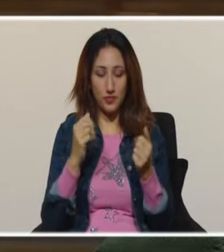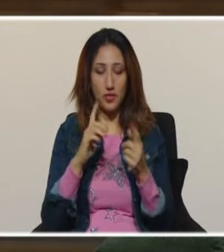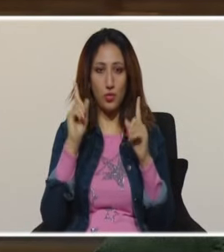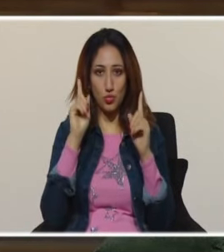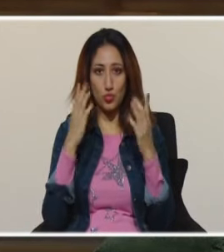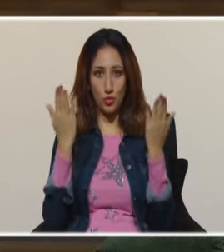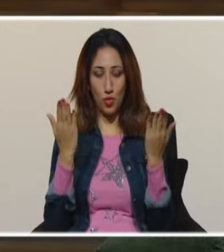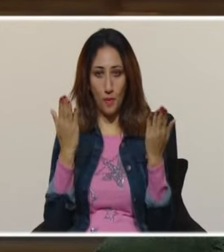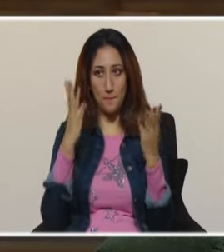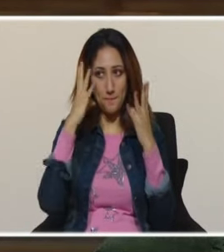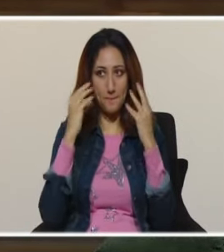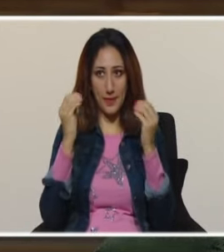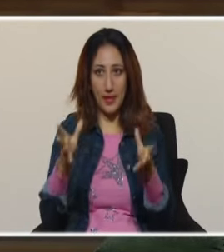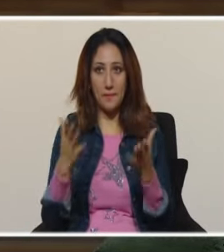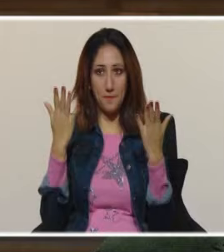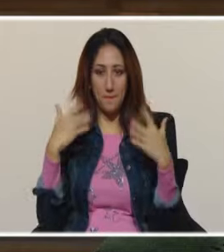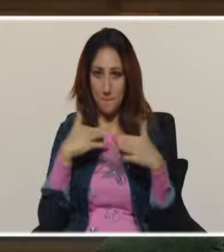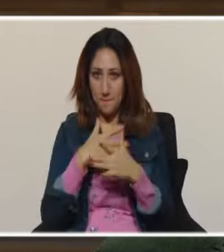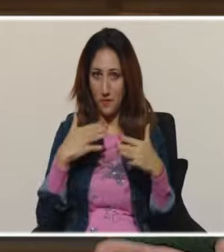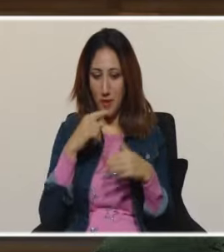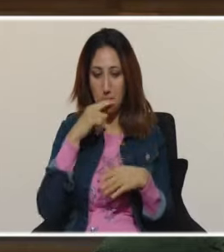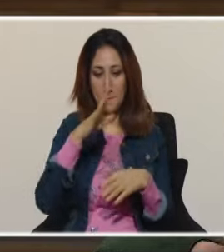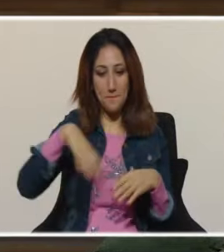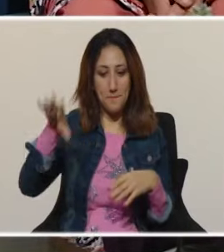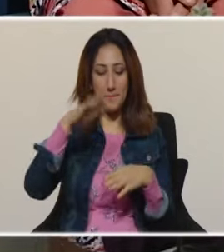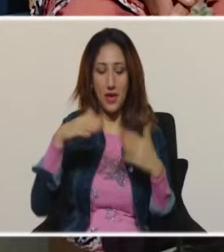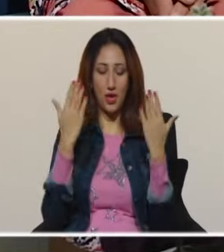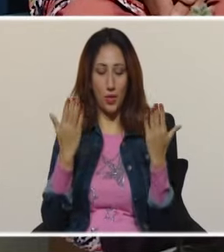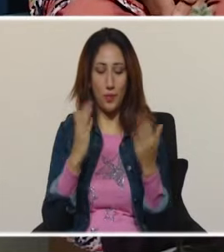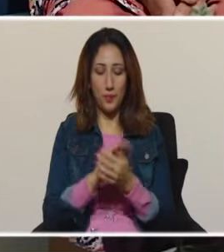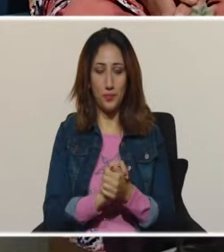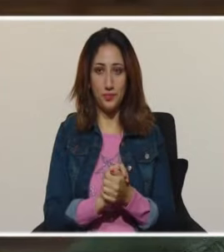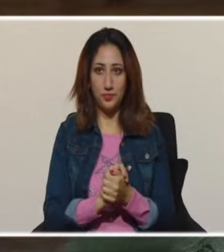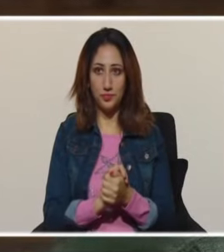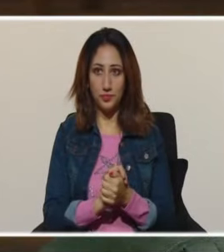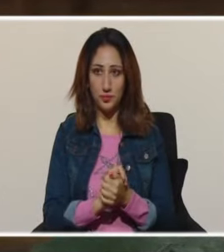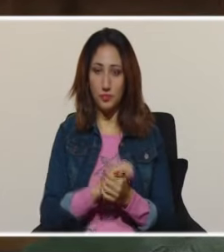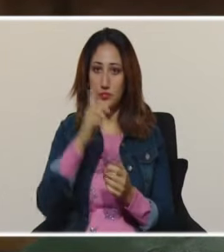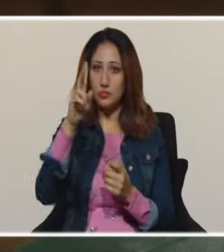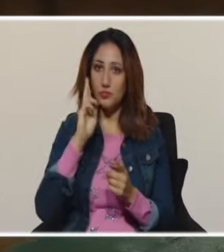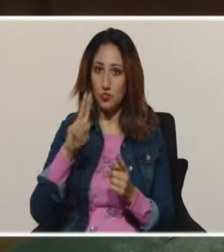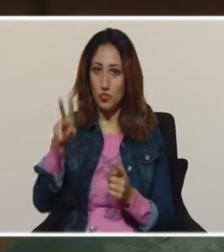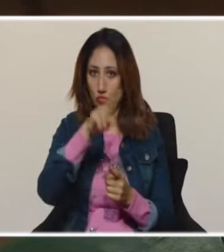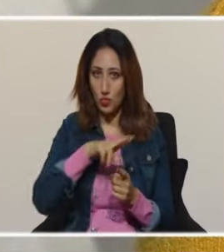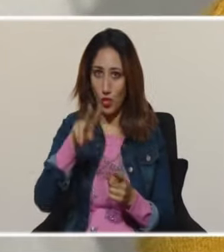ويكرمكم ويفرحكم بناتكم وابنكم الصغير. انا حبيت اقدم لكم